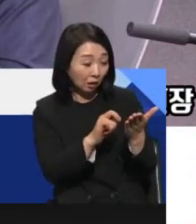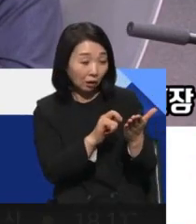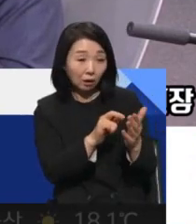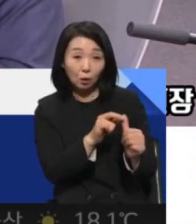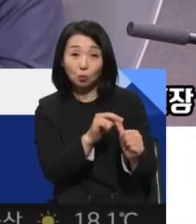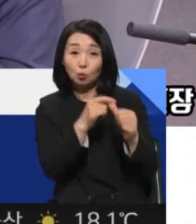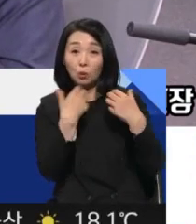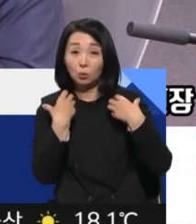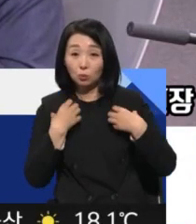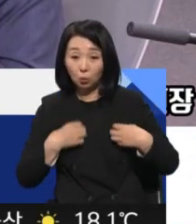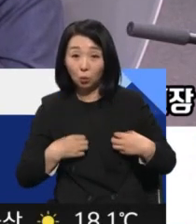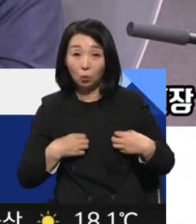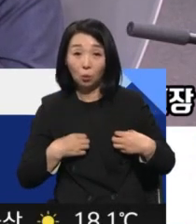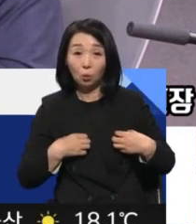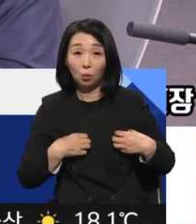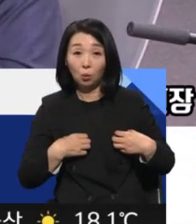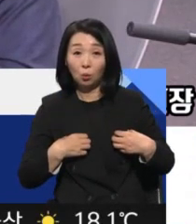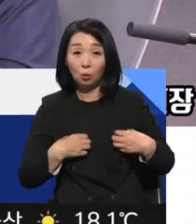구명복 또